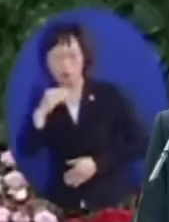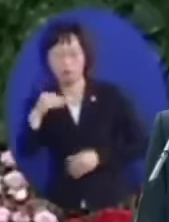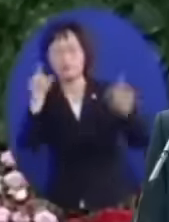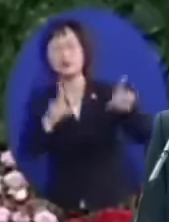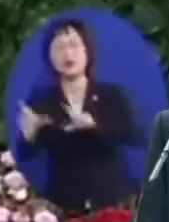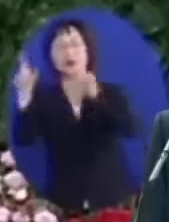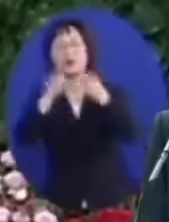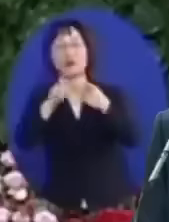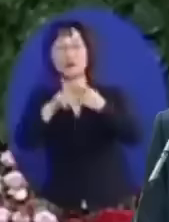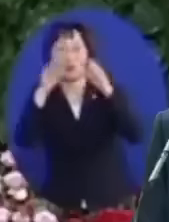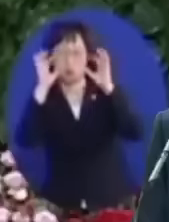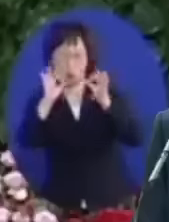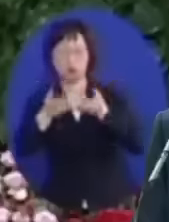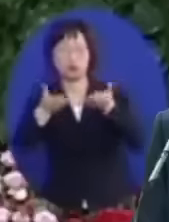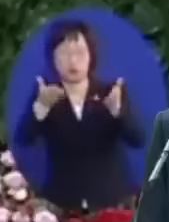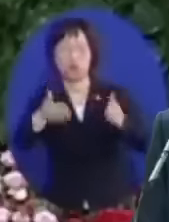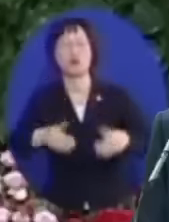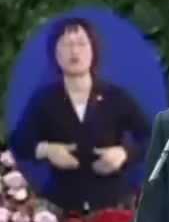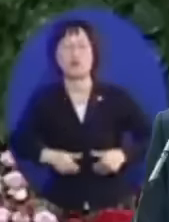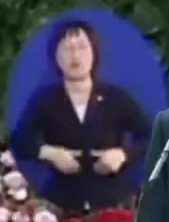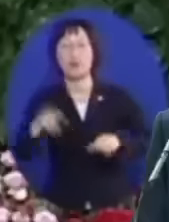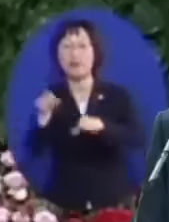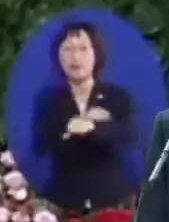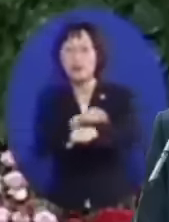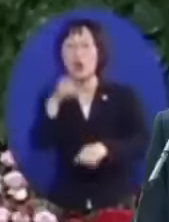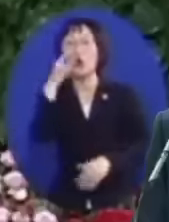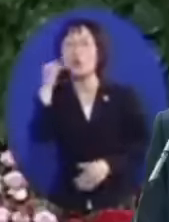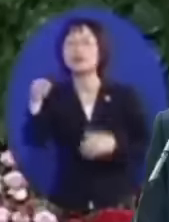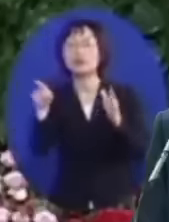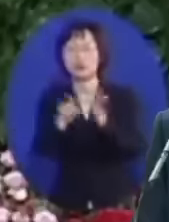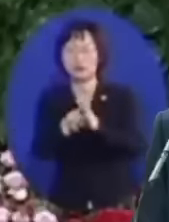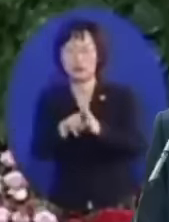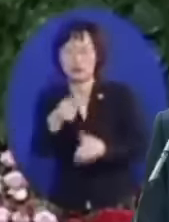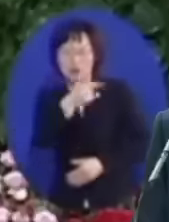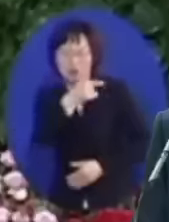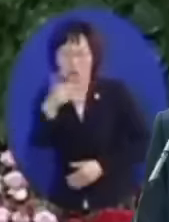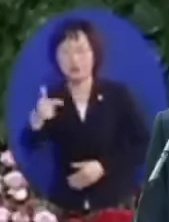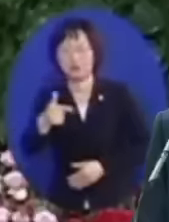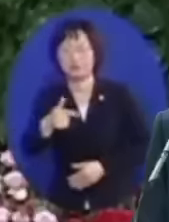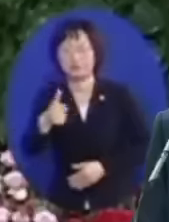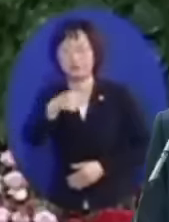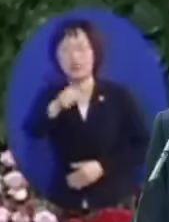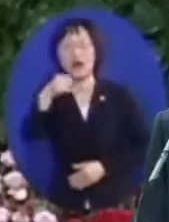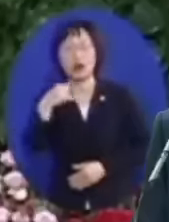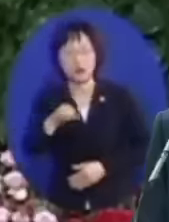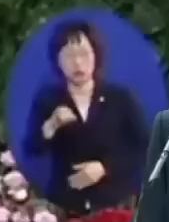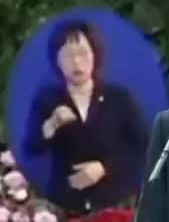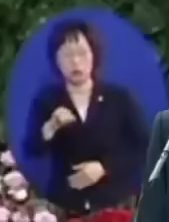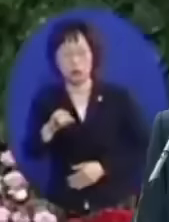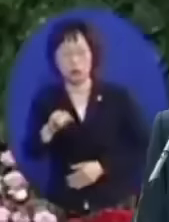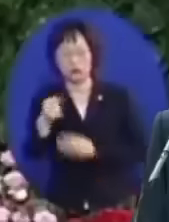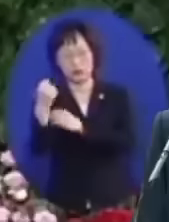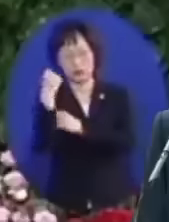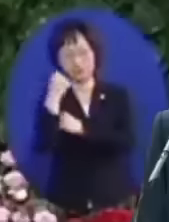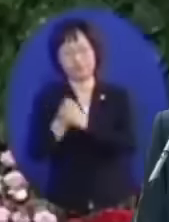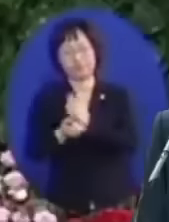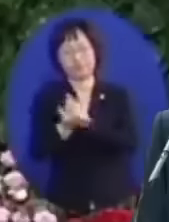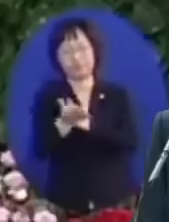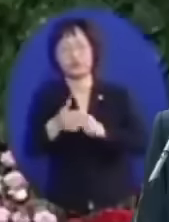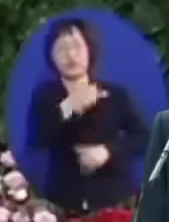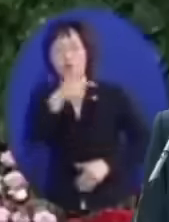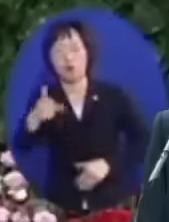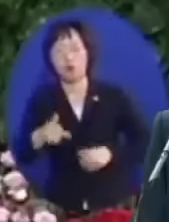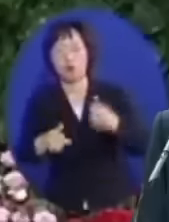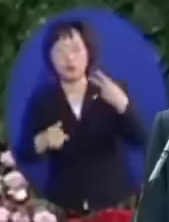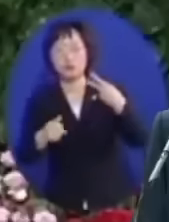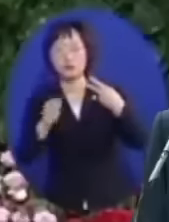것입니다. 특히 어머니의 신앙이 굉장히 자녀들에게 영향력이 많습니다. 디모데후서